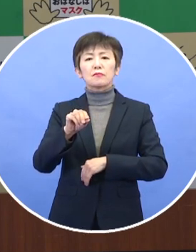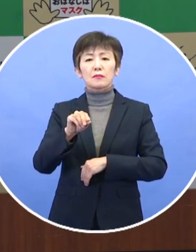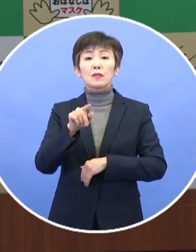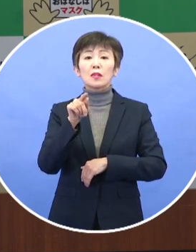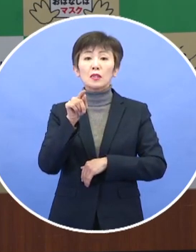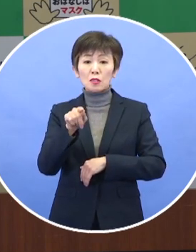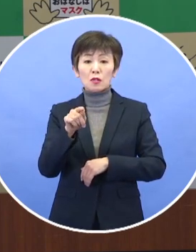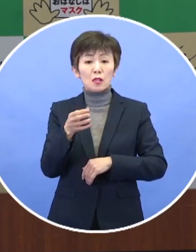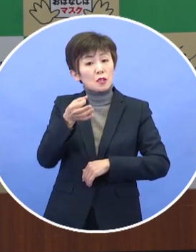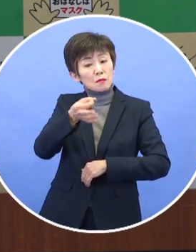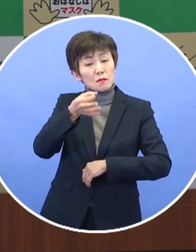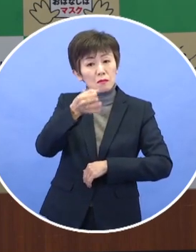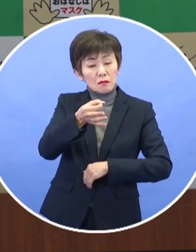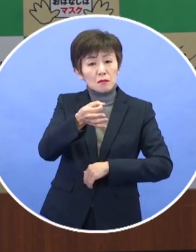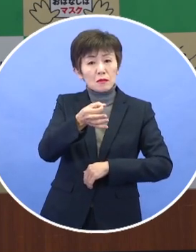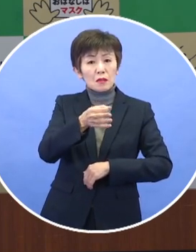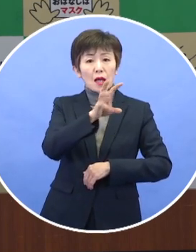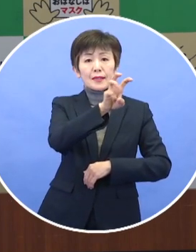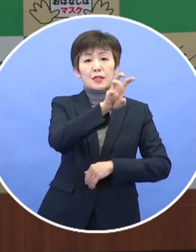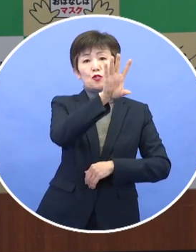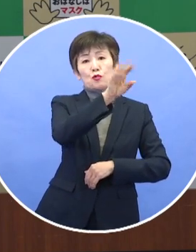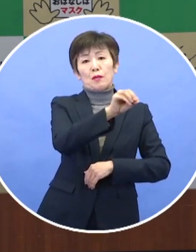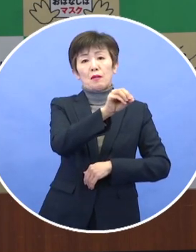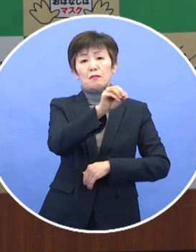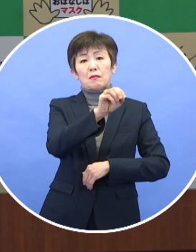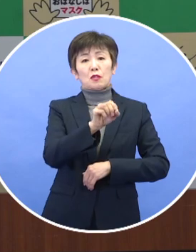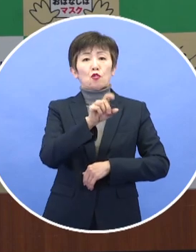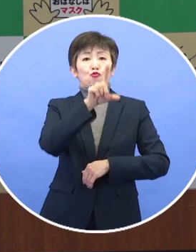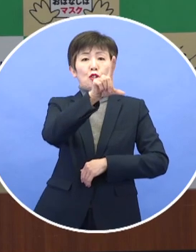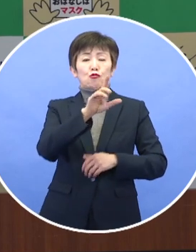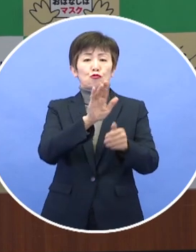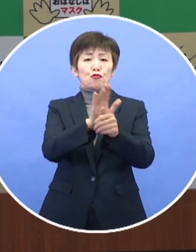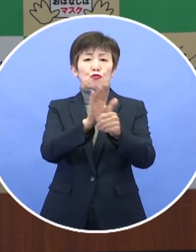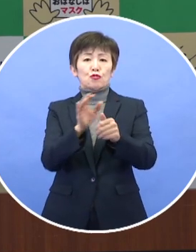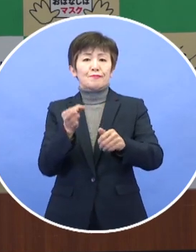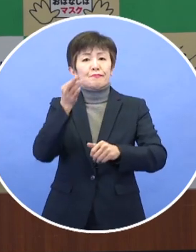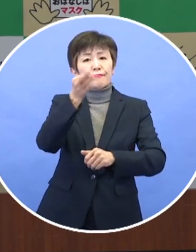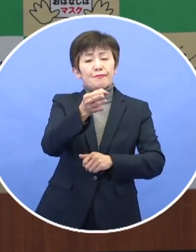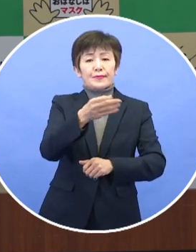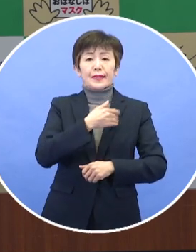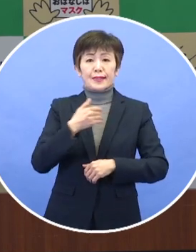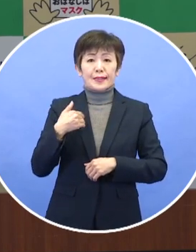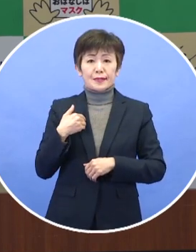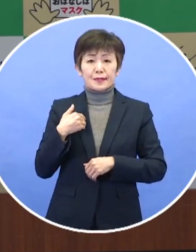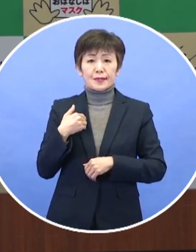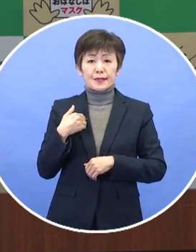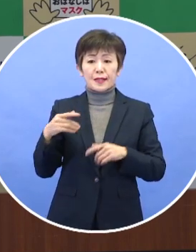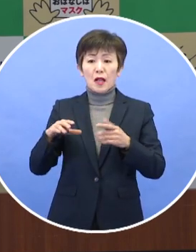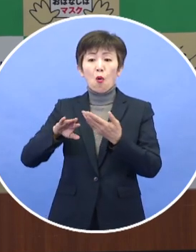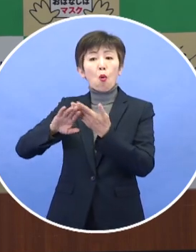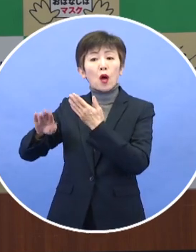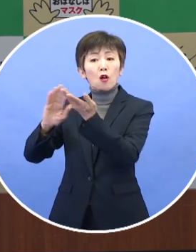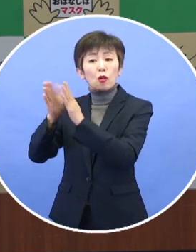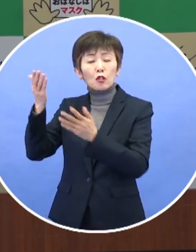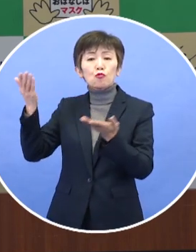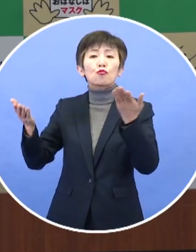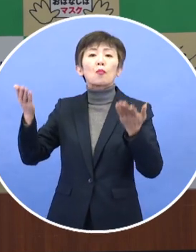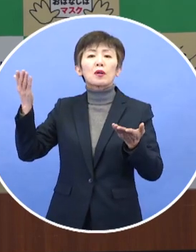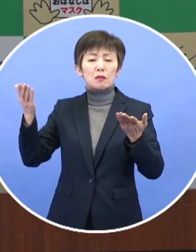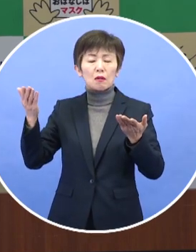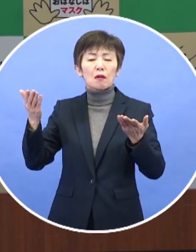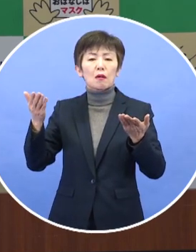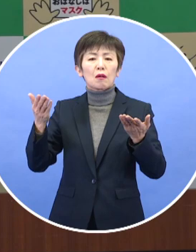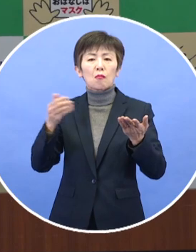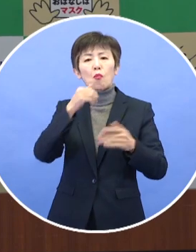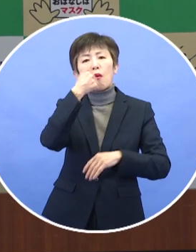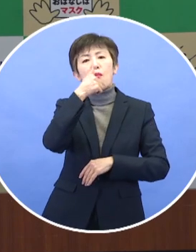えるということになっているところでございます。まあ、規模的にもですね、全国的に見ても非常に大きい方だと思いますので、まあ、